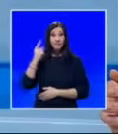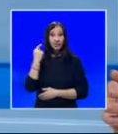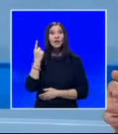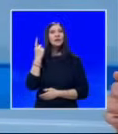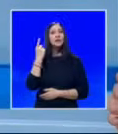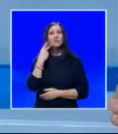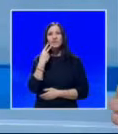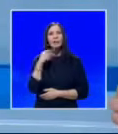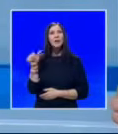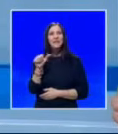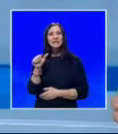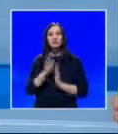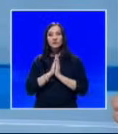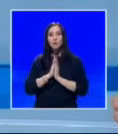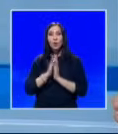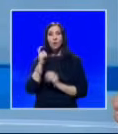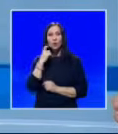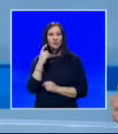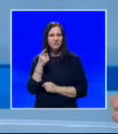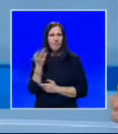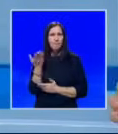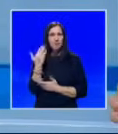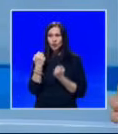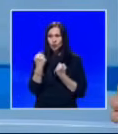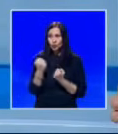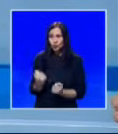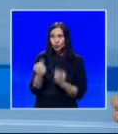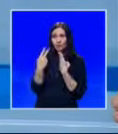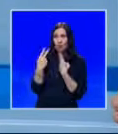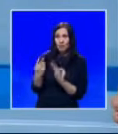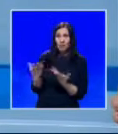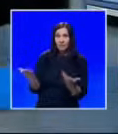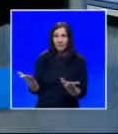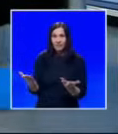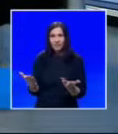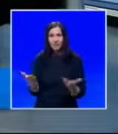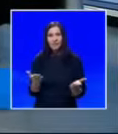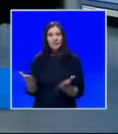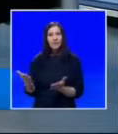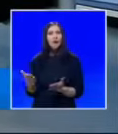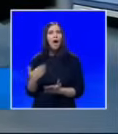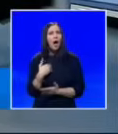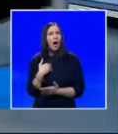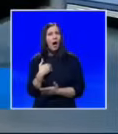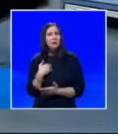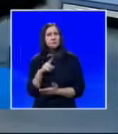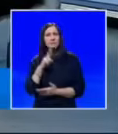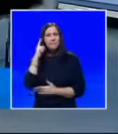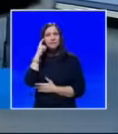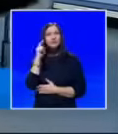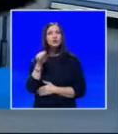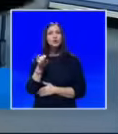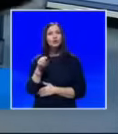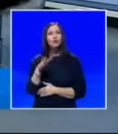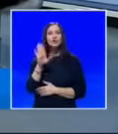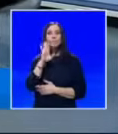Атанас Атанасов да се моли на Борисов, което беше трудна за гледане гледка. Трудна. Но аз не смятам, че това,